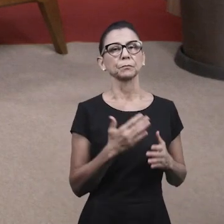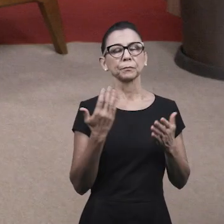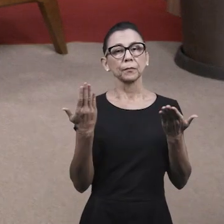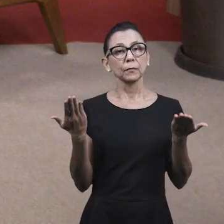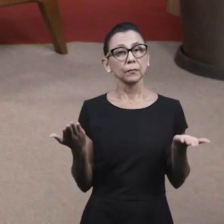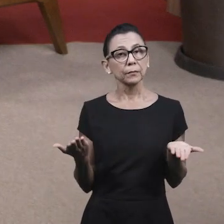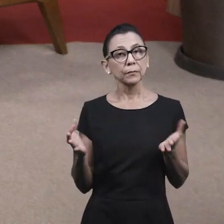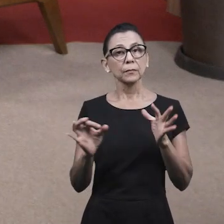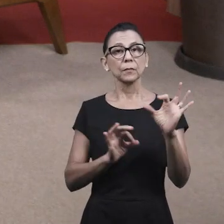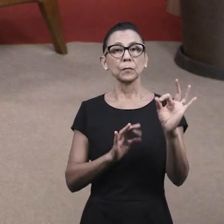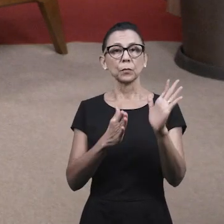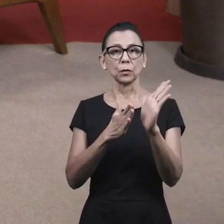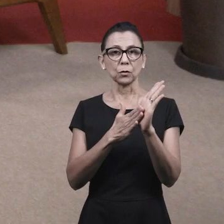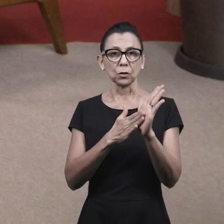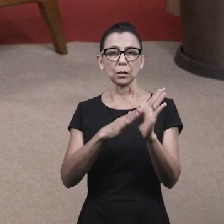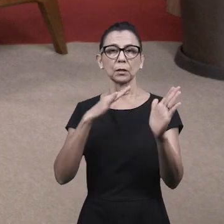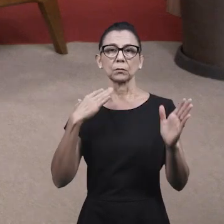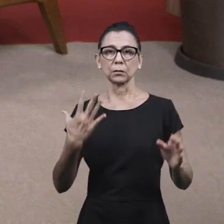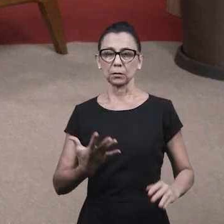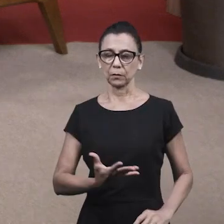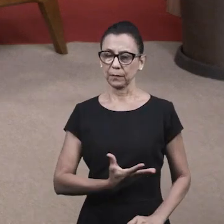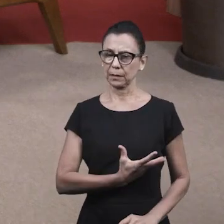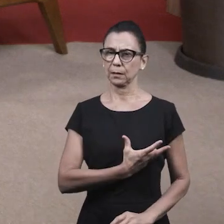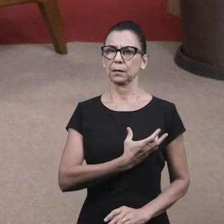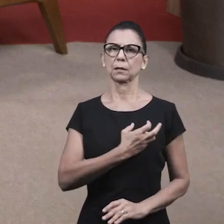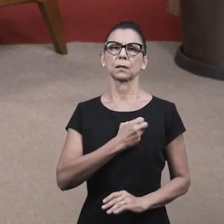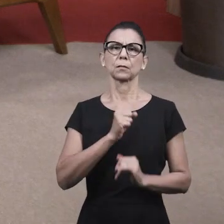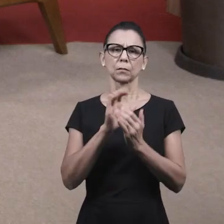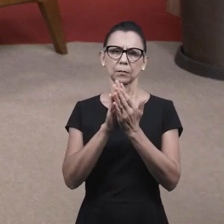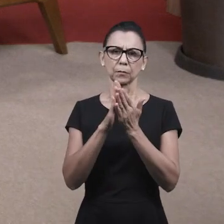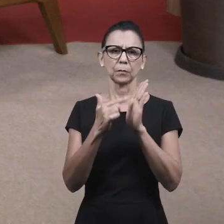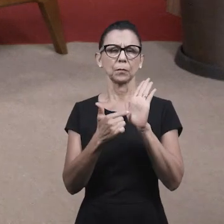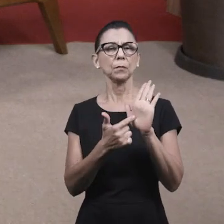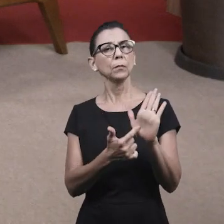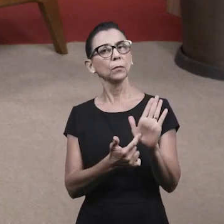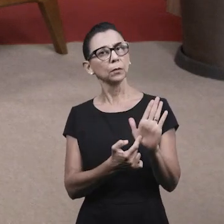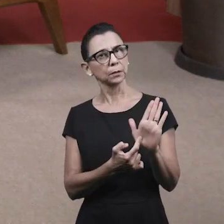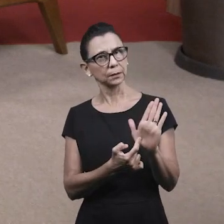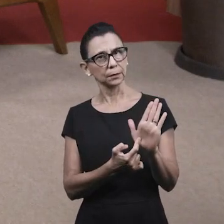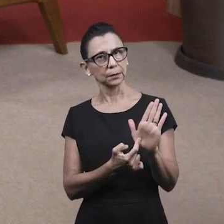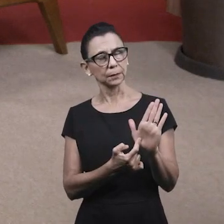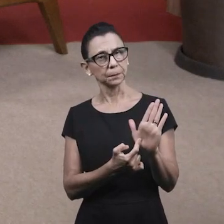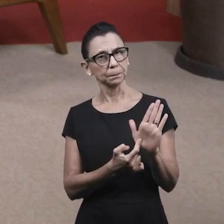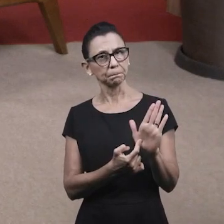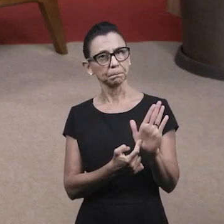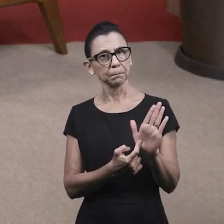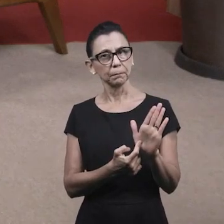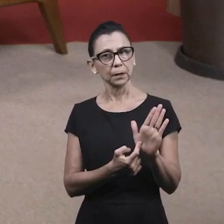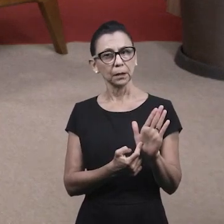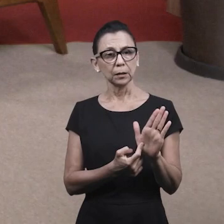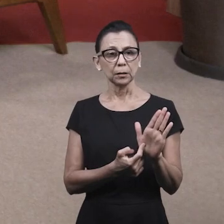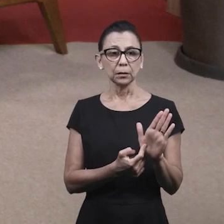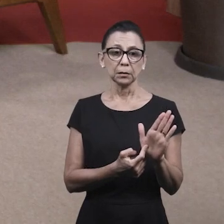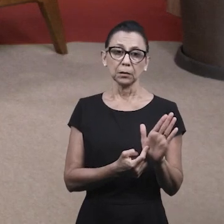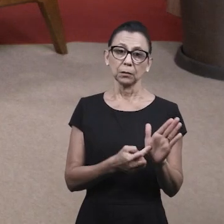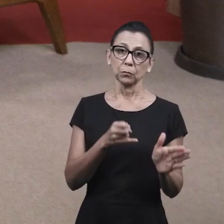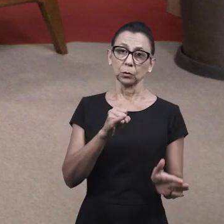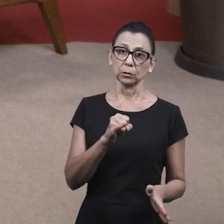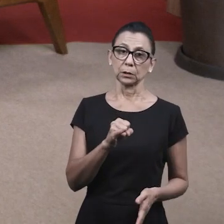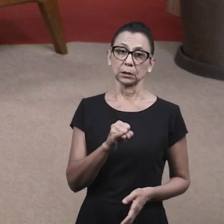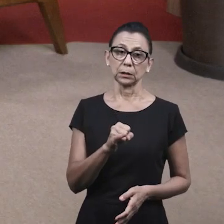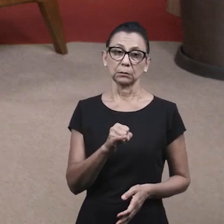Donc ça, c'est le projet du salut, qui est bien défini, bien établi dans la parole de